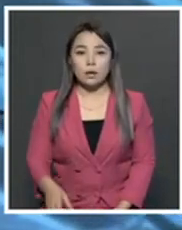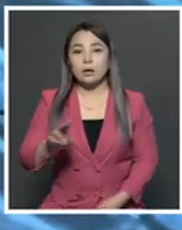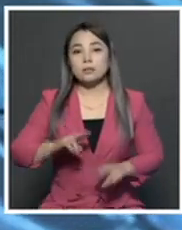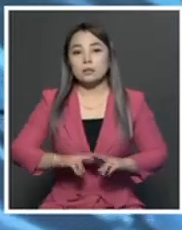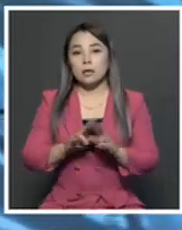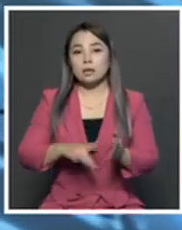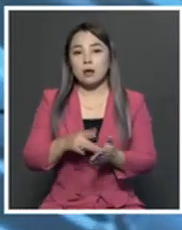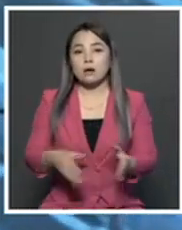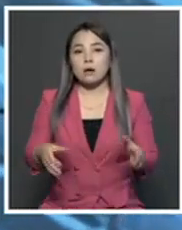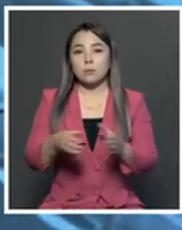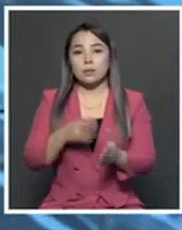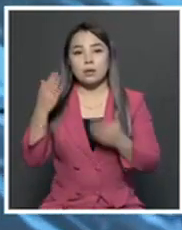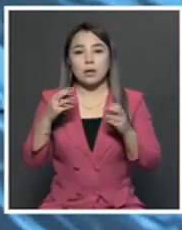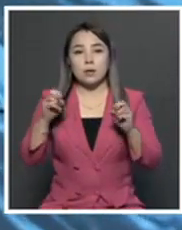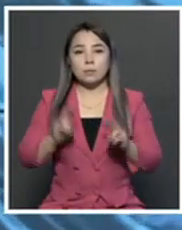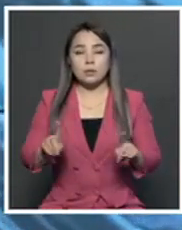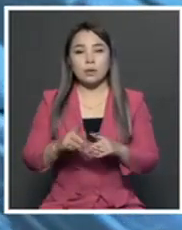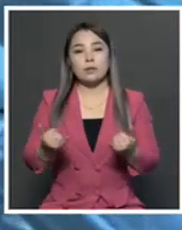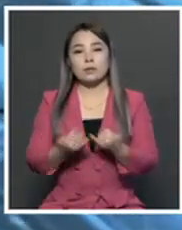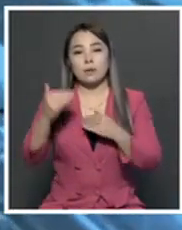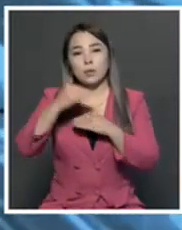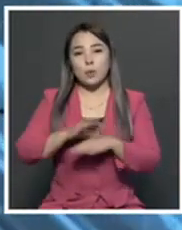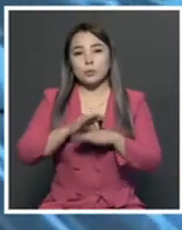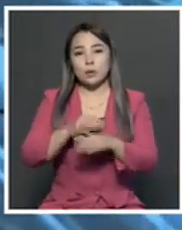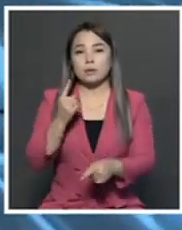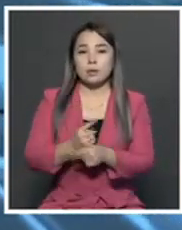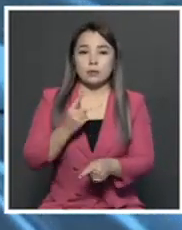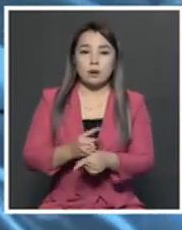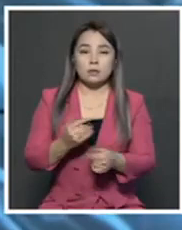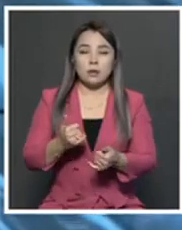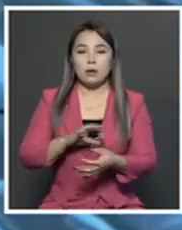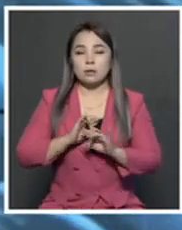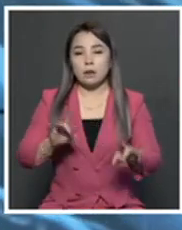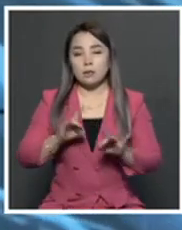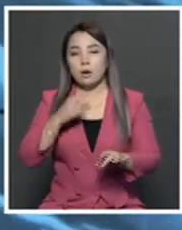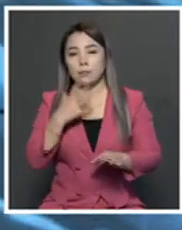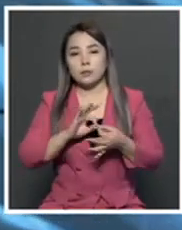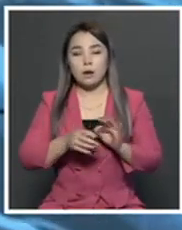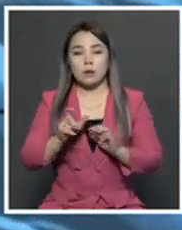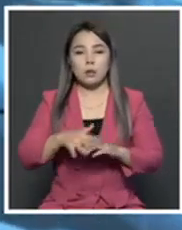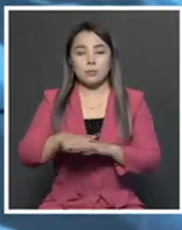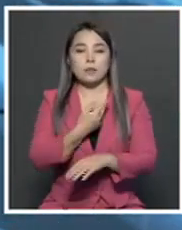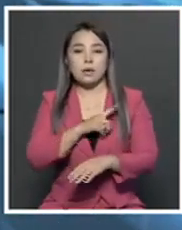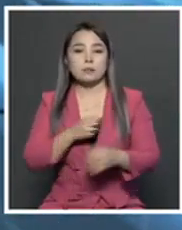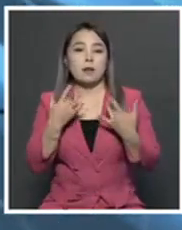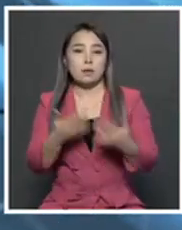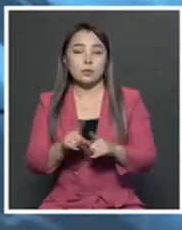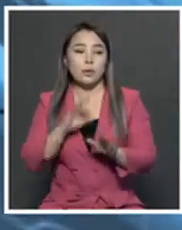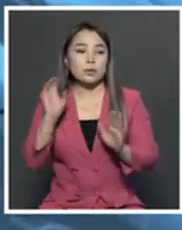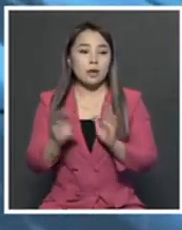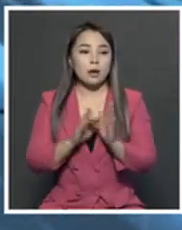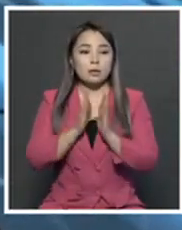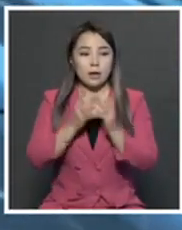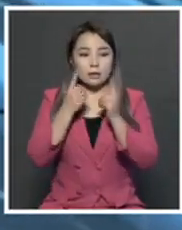Елордада корпоративті кештерді өткізуге тыйым салынды. Бүгін ел алдында есеп берген қала басшысы Алтай Көлгінов көпшілікті санитарлық талаптарды сақтауға